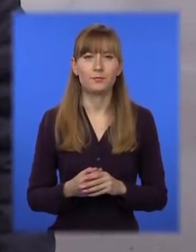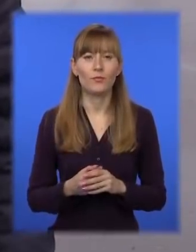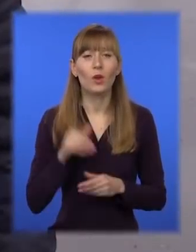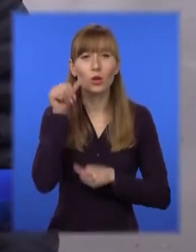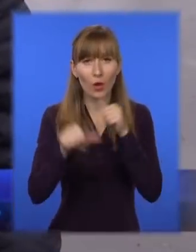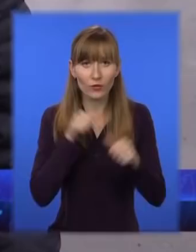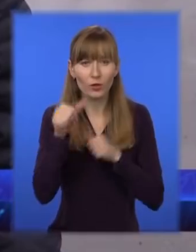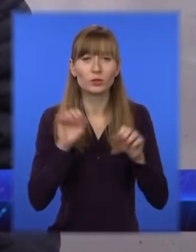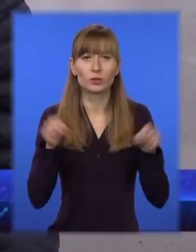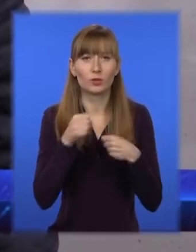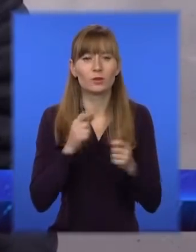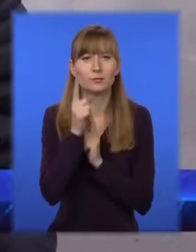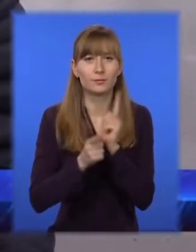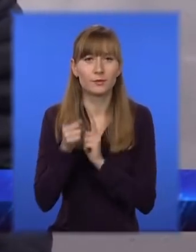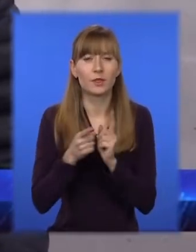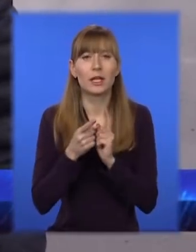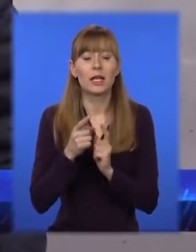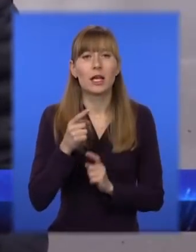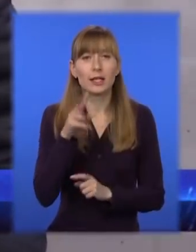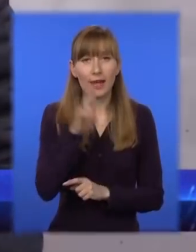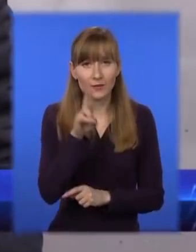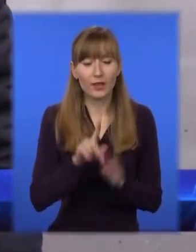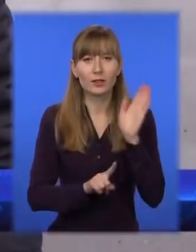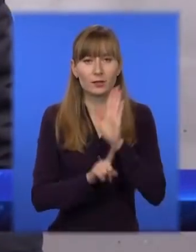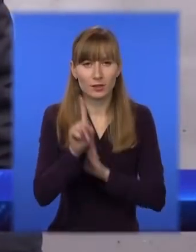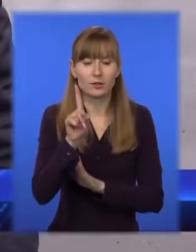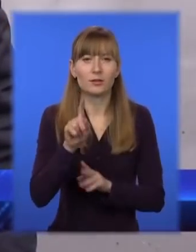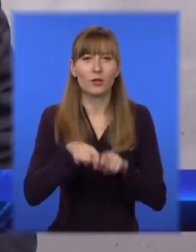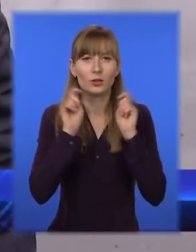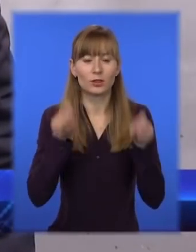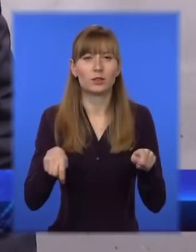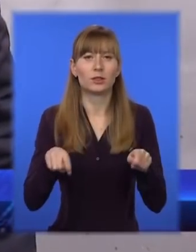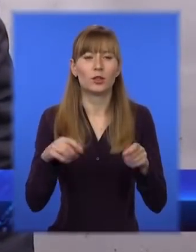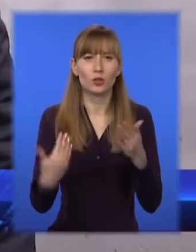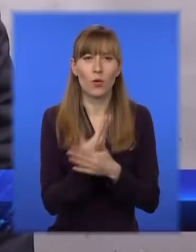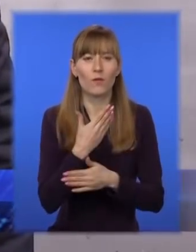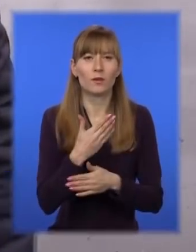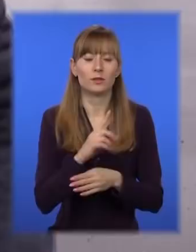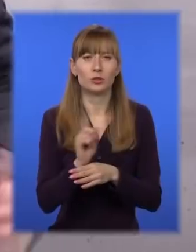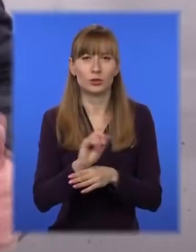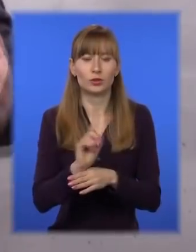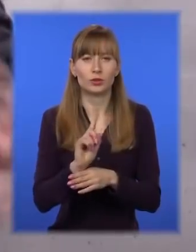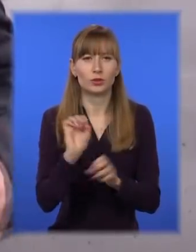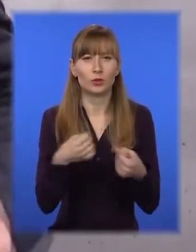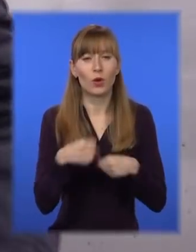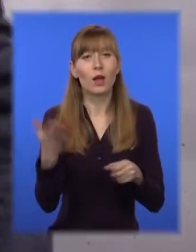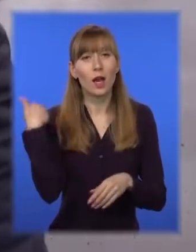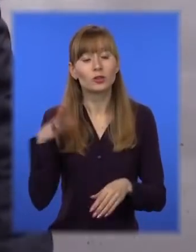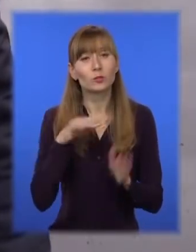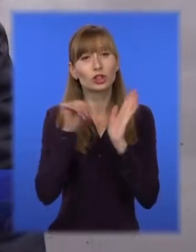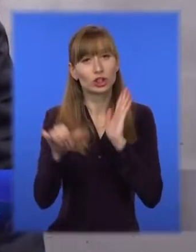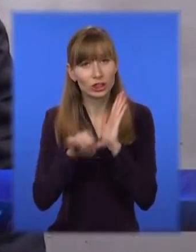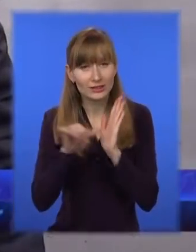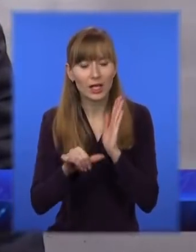В новий рік на новій швидкості з січня в країні почав діяти новий режим пересування в межах населених пунктів. Замість колишніх